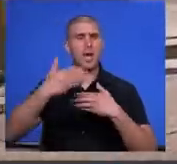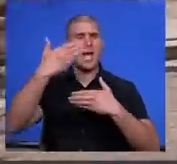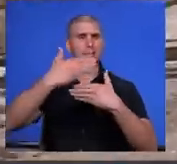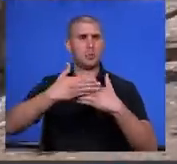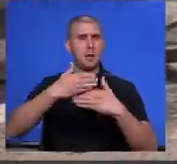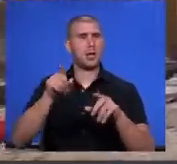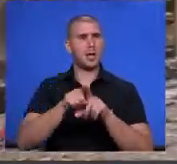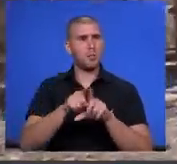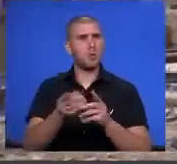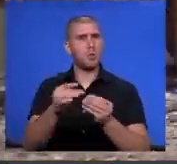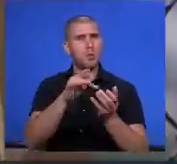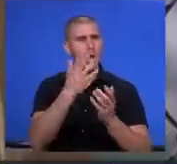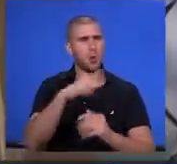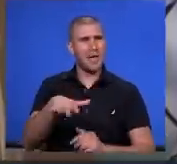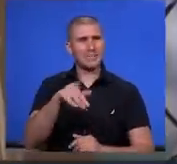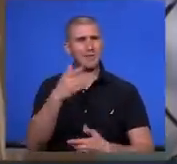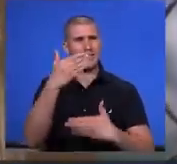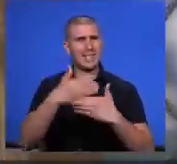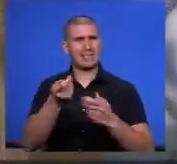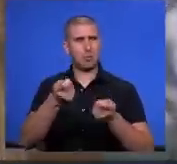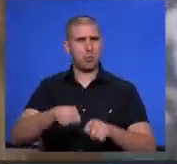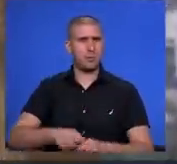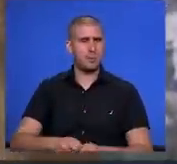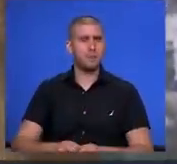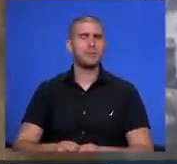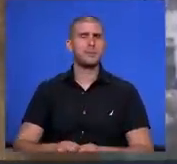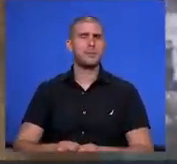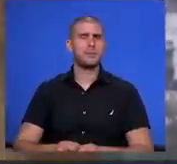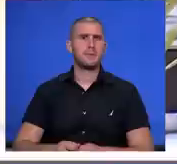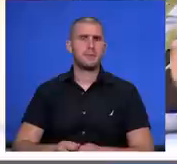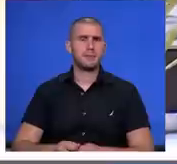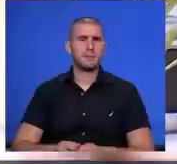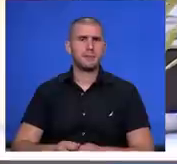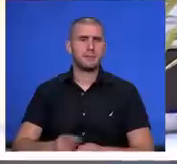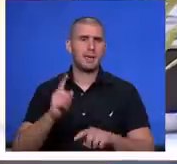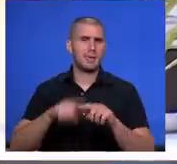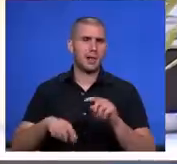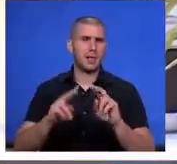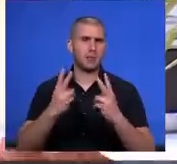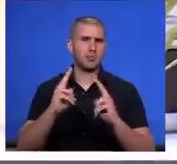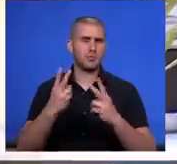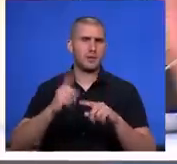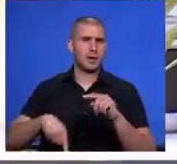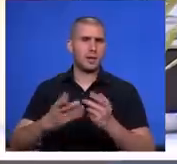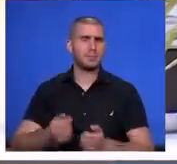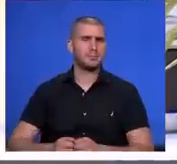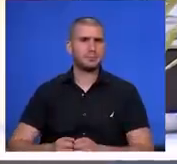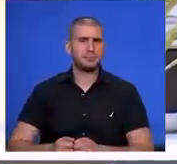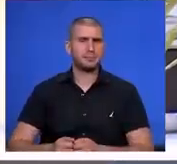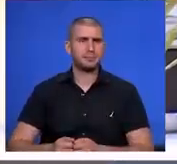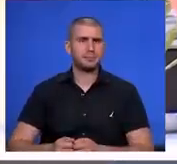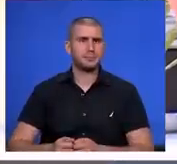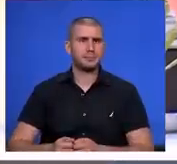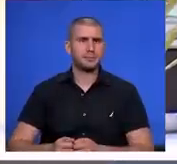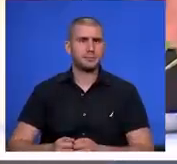כמו פרצות נוספות שהיו באזור ונחסמו אף הן. זה שהיה את הפרצות בגדר באותה תקופה, זה היה נוח לכולם,